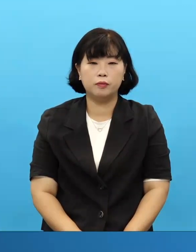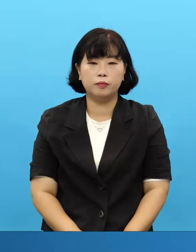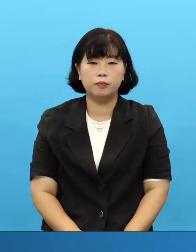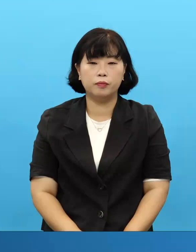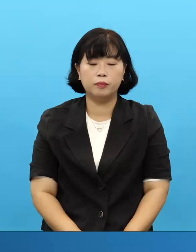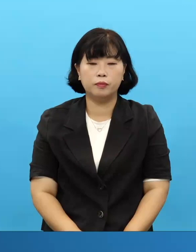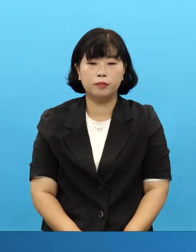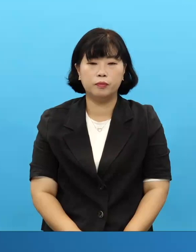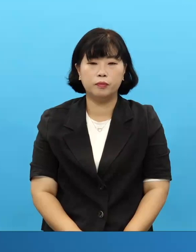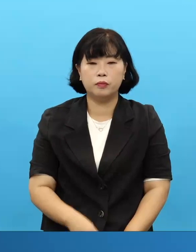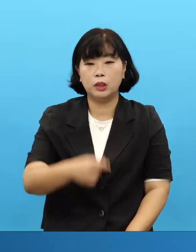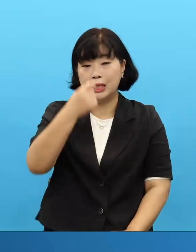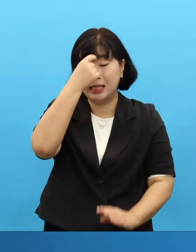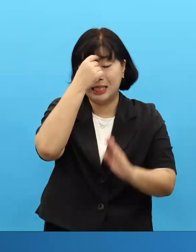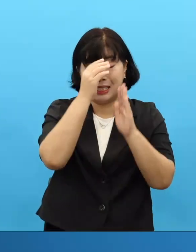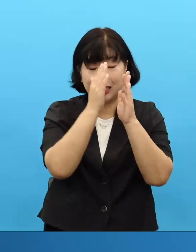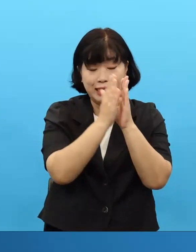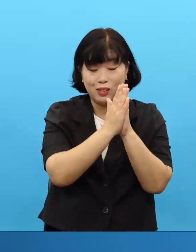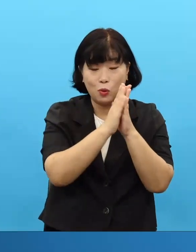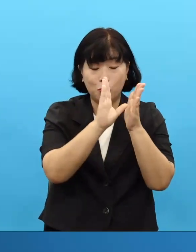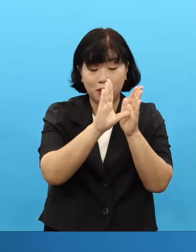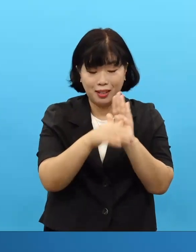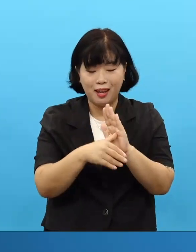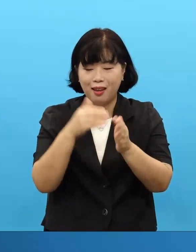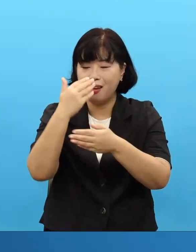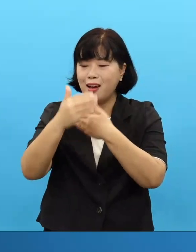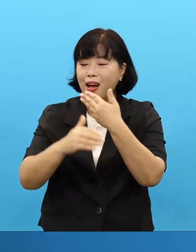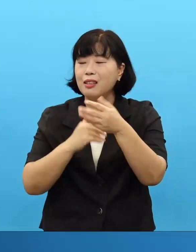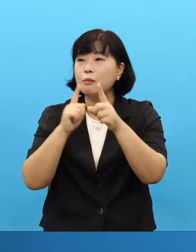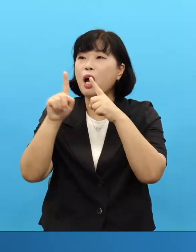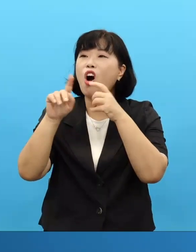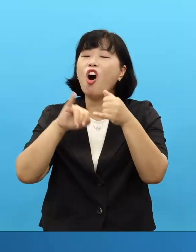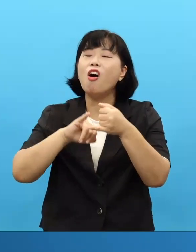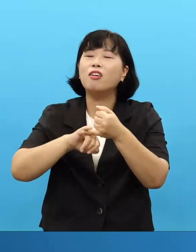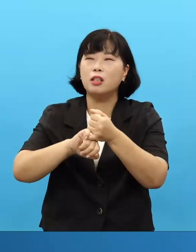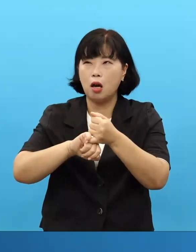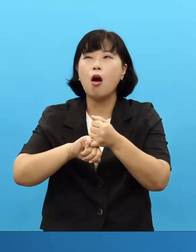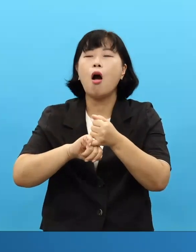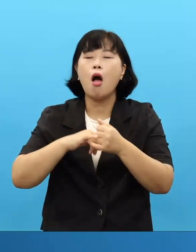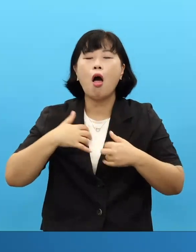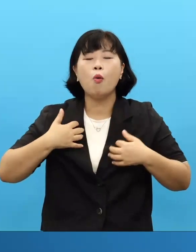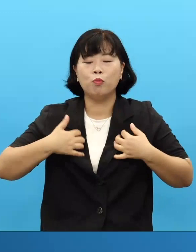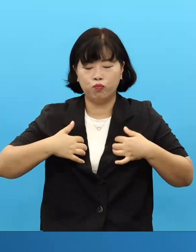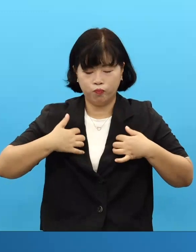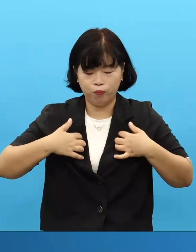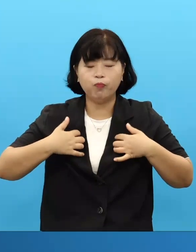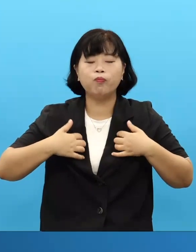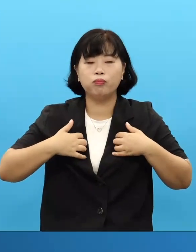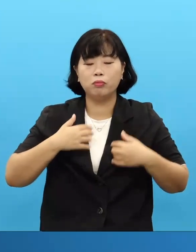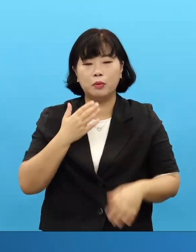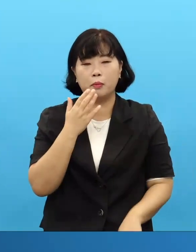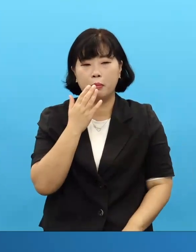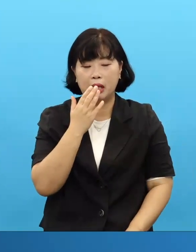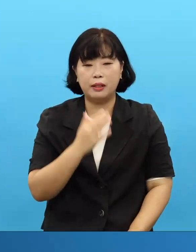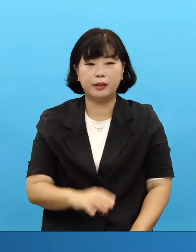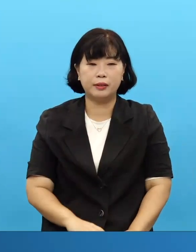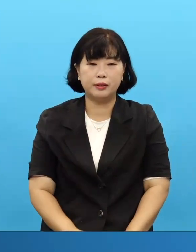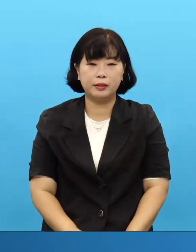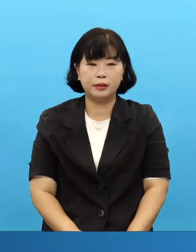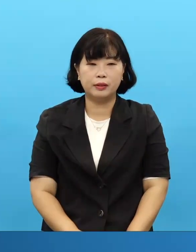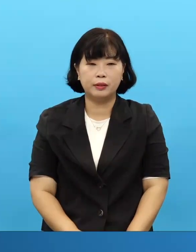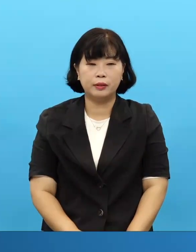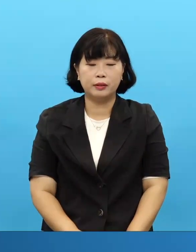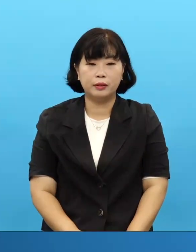하나님의 언약들을 누리게 되는 겁니다. And inside of prayer at this time, you're able to enjoy God's covenant. 또 그 언약의 흐름